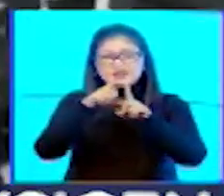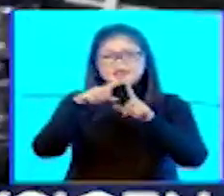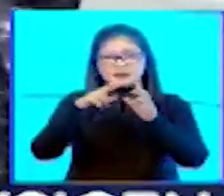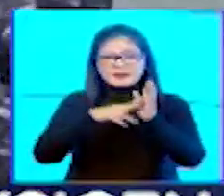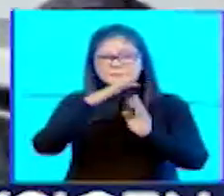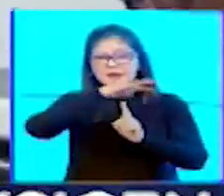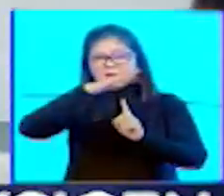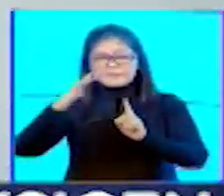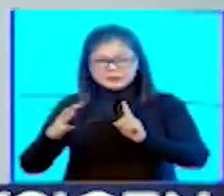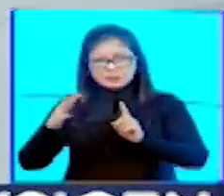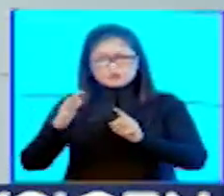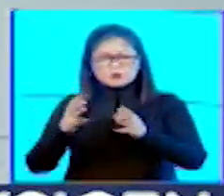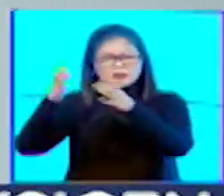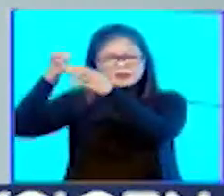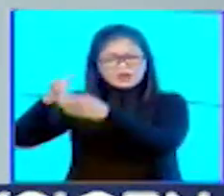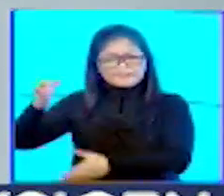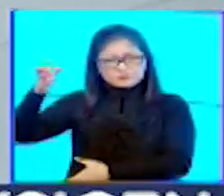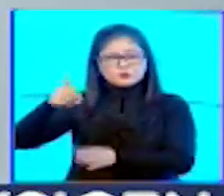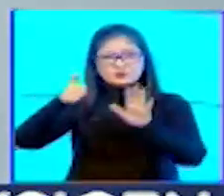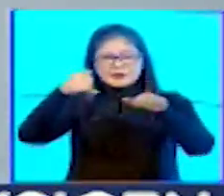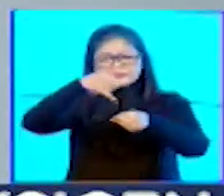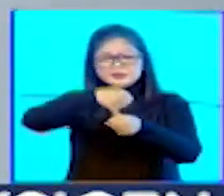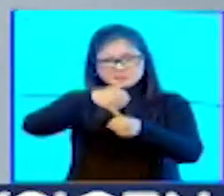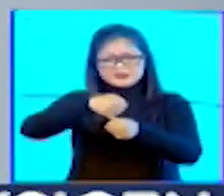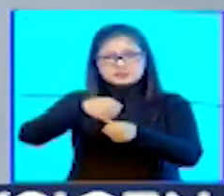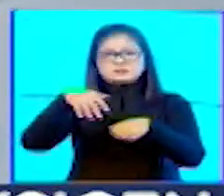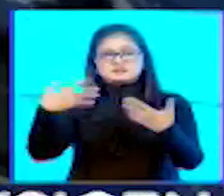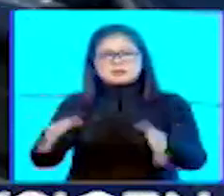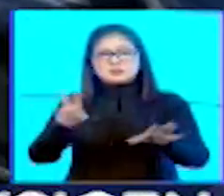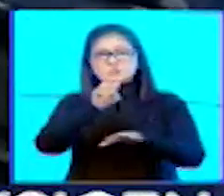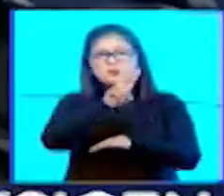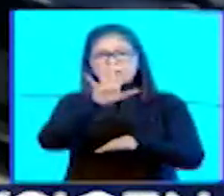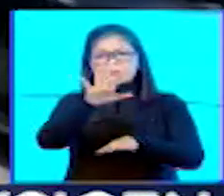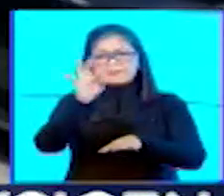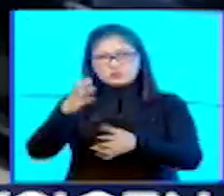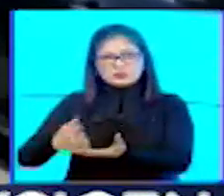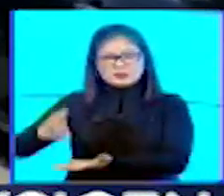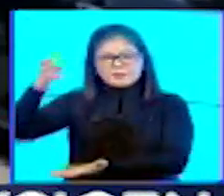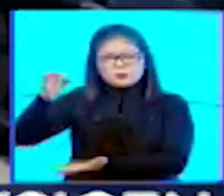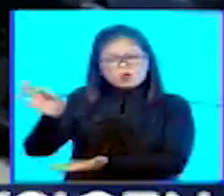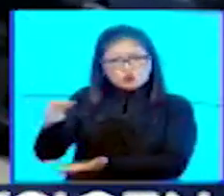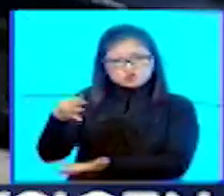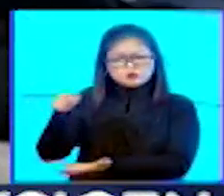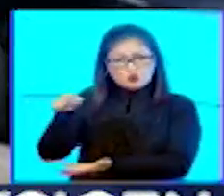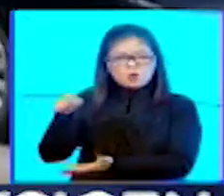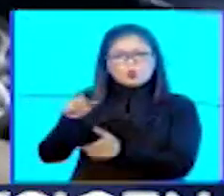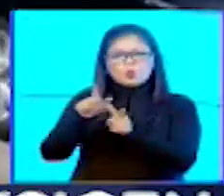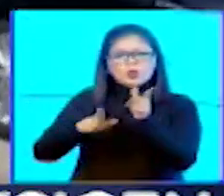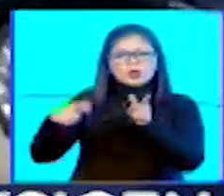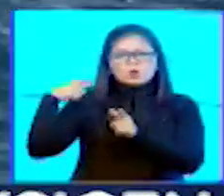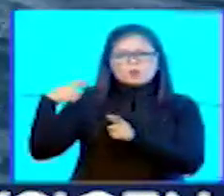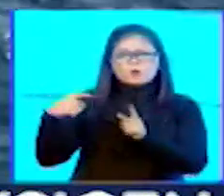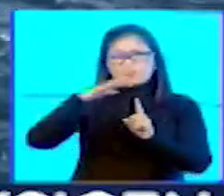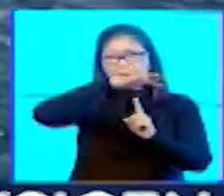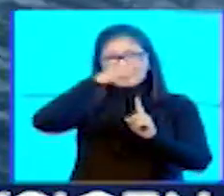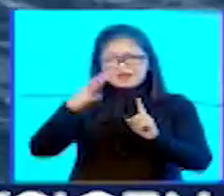tabung berisi 6 kubik oksigen dan melaksanakan pengisian 250 tabung kosong. Wagub Babel Abdullah